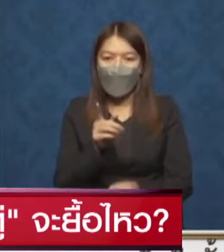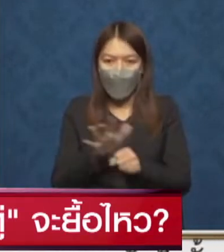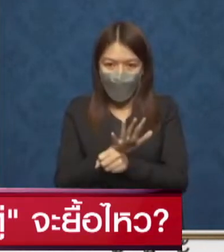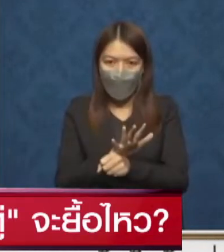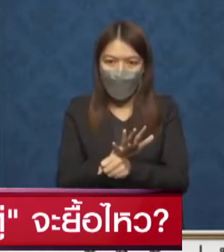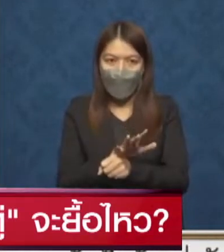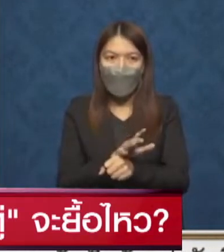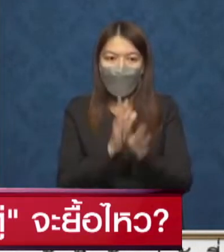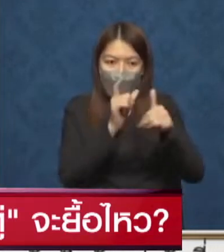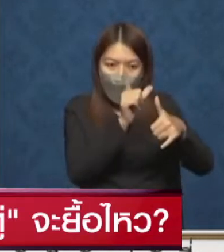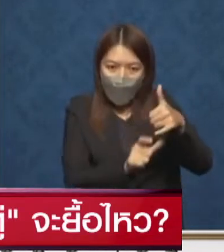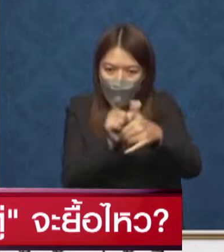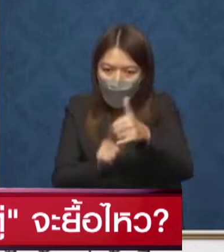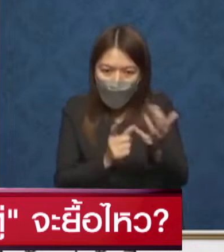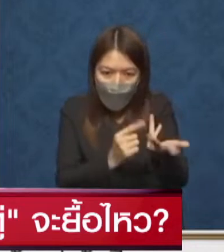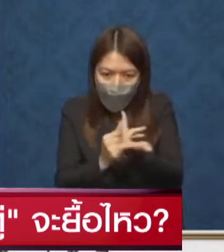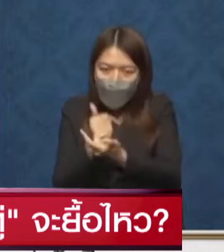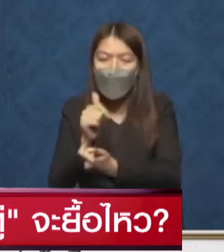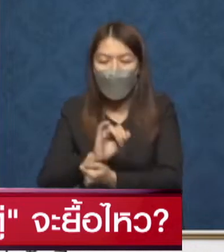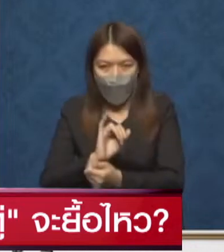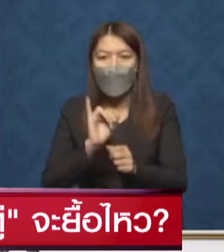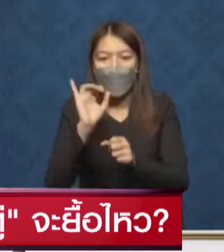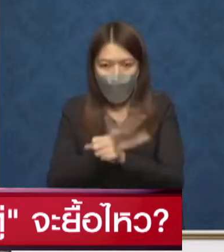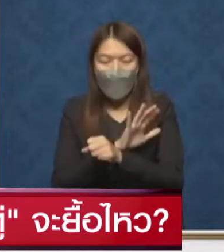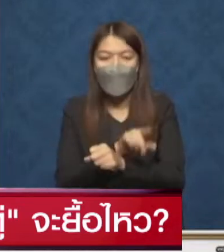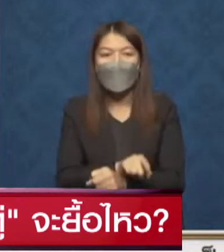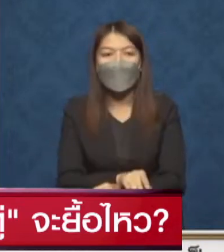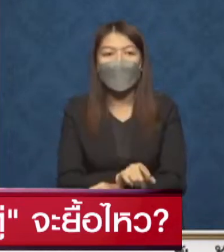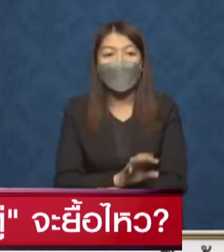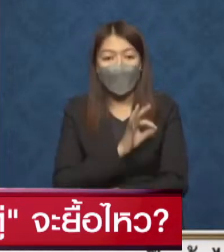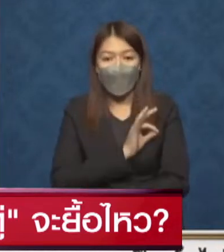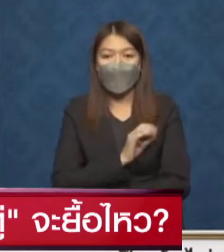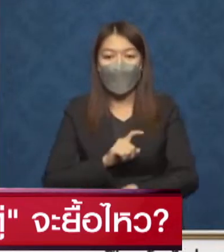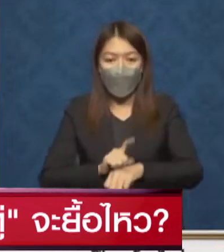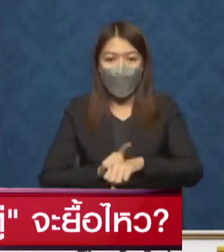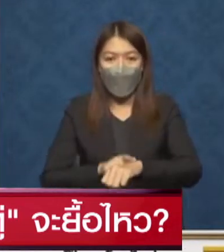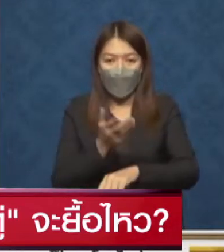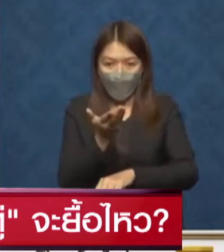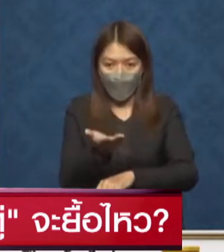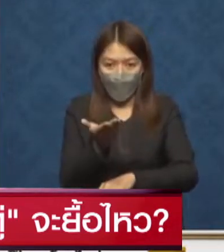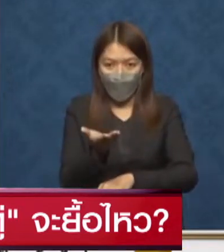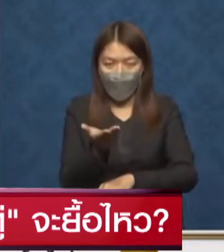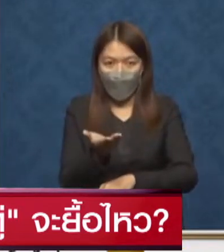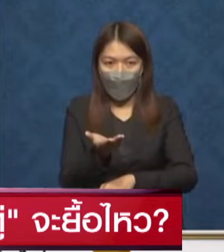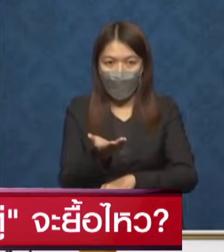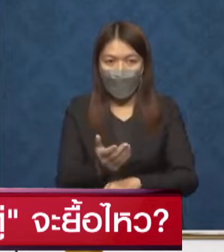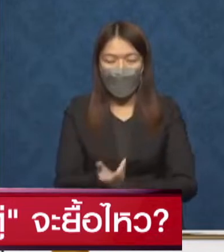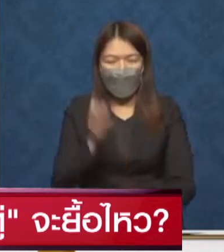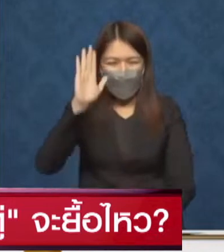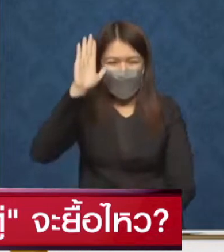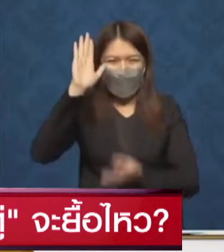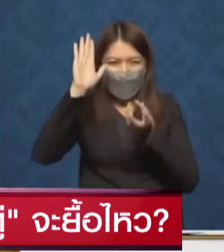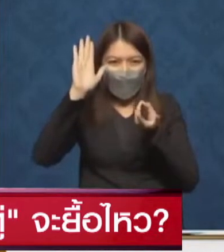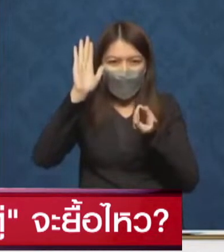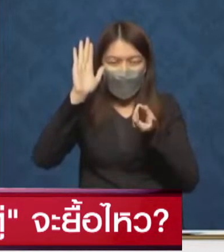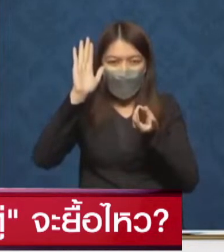านับตัวบุคคลอันนี้คือข้อเท็จจริงนะครับสมาชิกครับให้เวลาพอสมควรแล้วครับ ท่านประธานครับผมขอนิดเดียวครับ ครับ